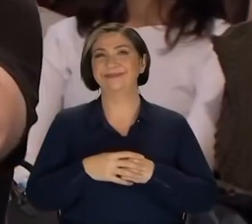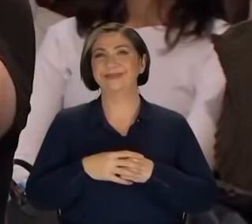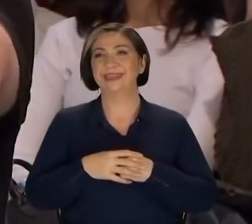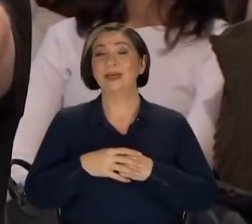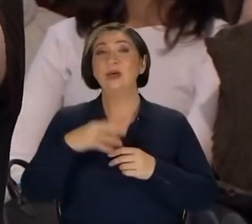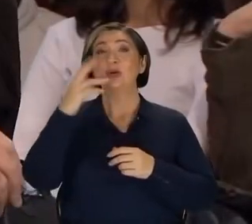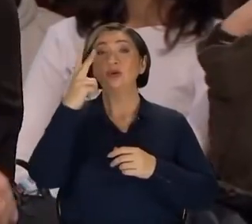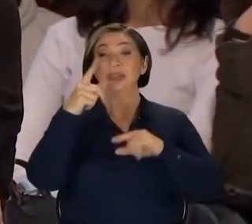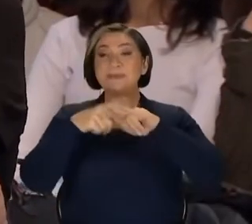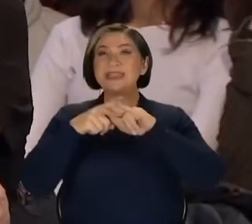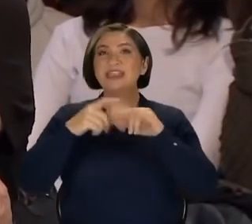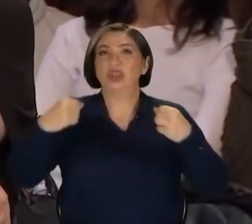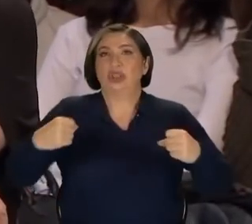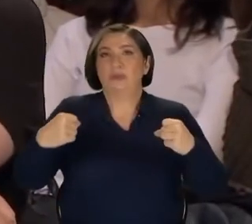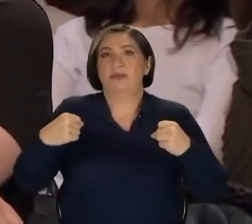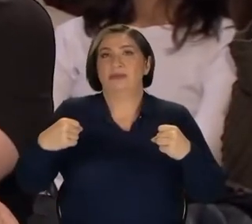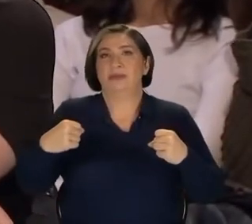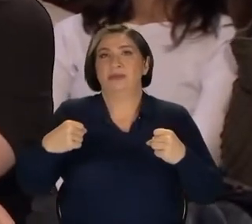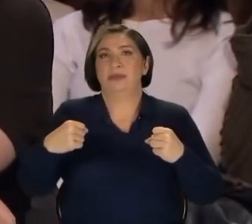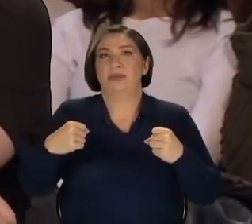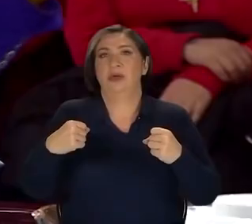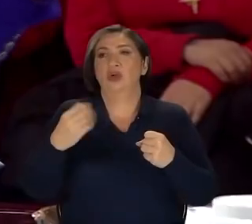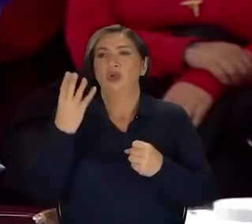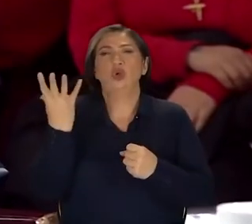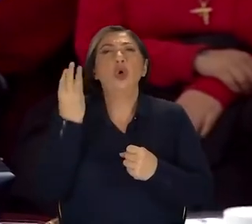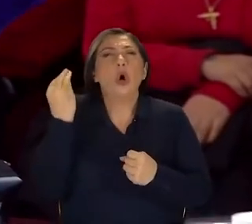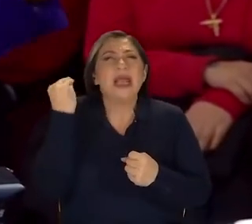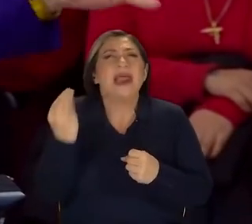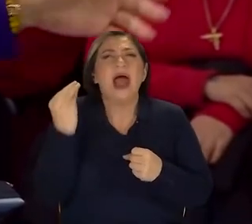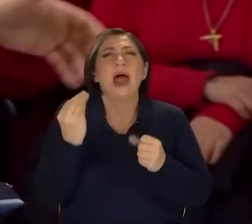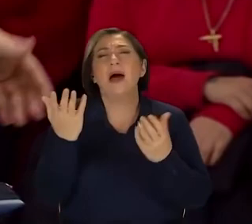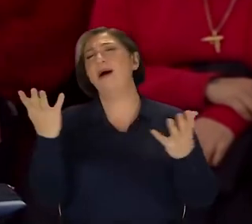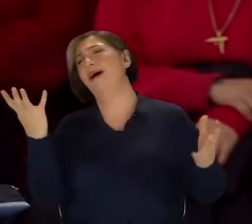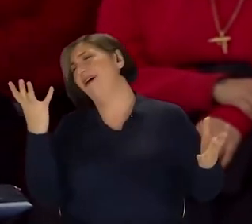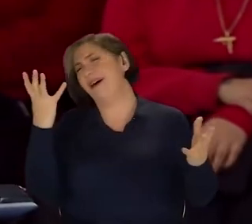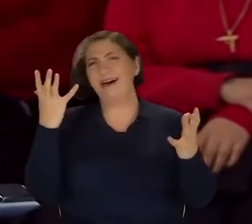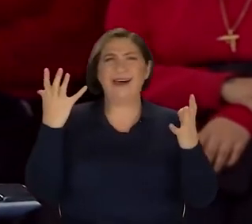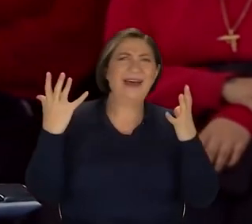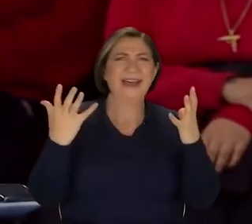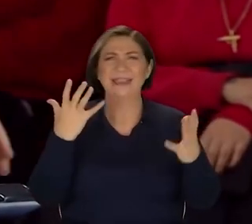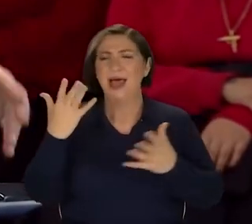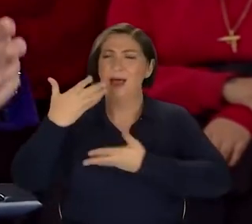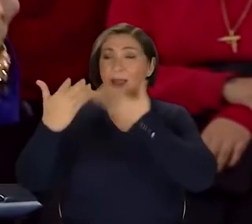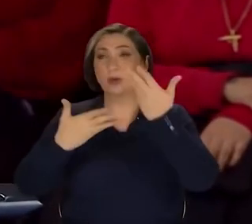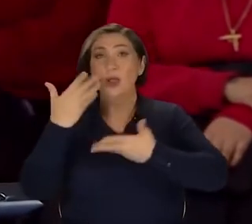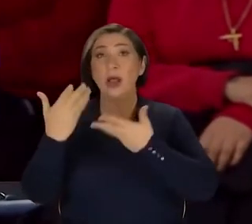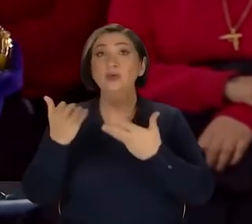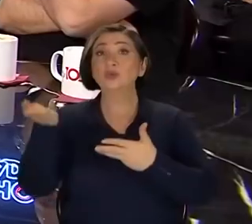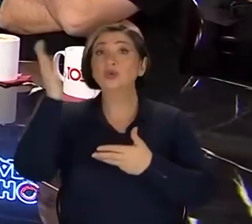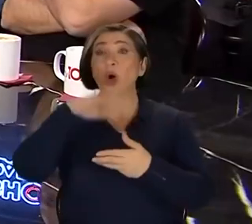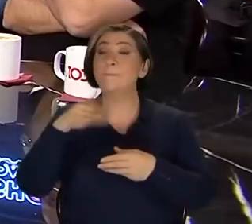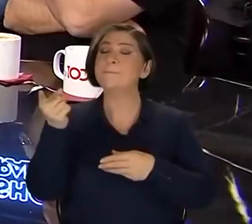Çocuklar. Saka 3 hipster şişman. ve çok iyiler yani. diye anlatıyorlar. Ve